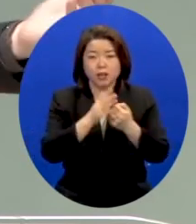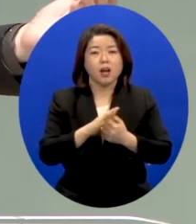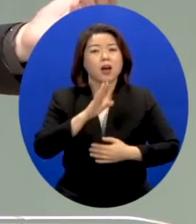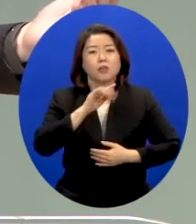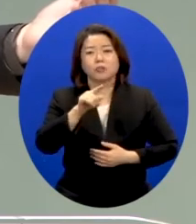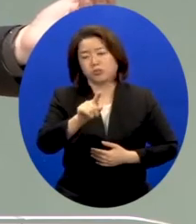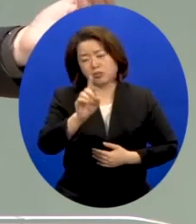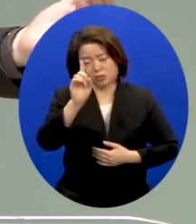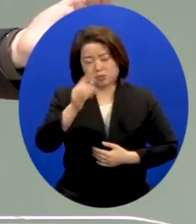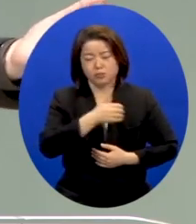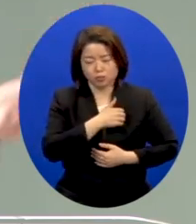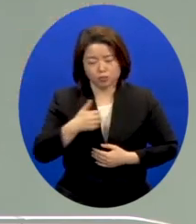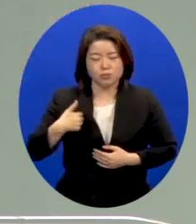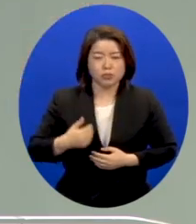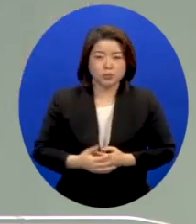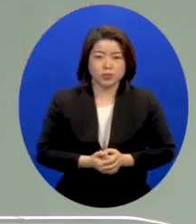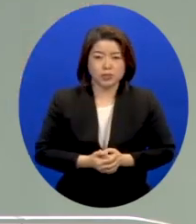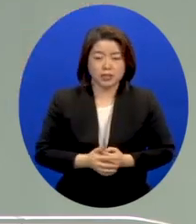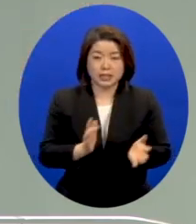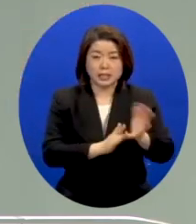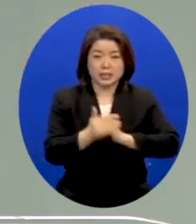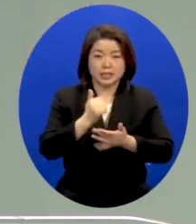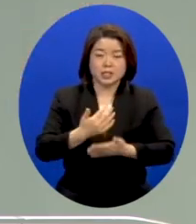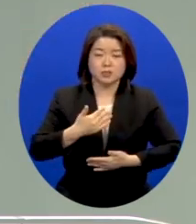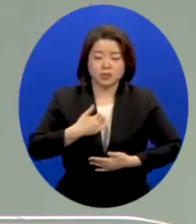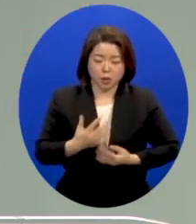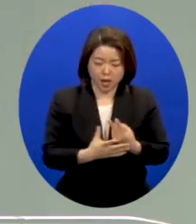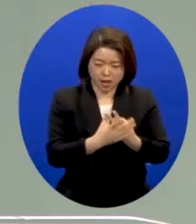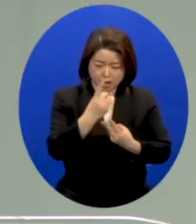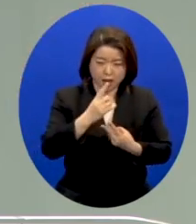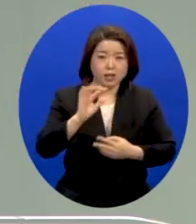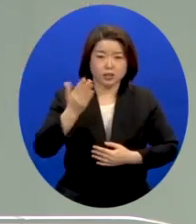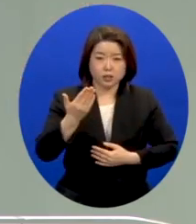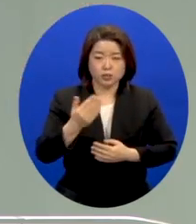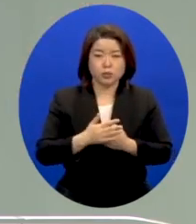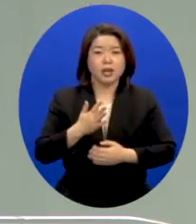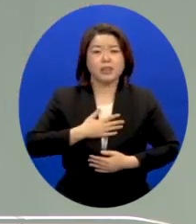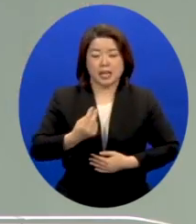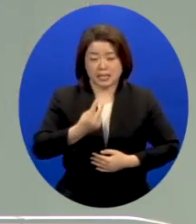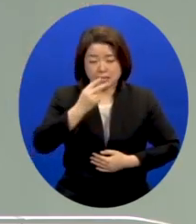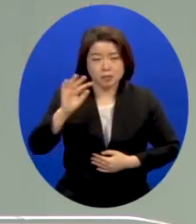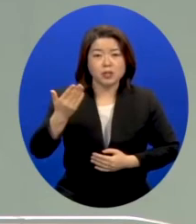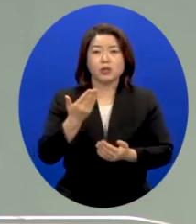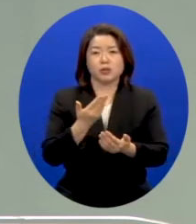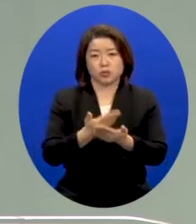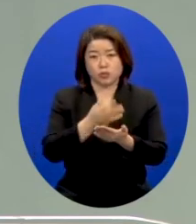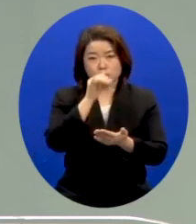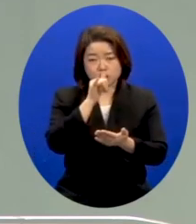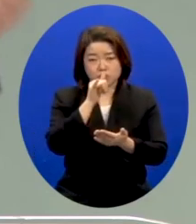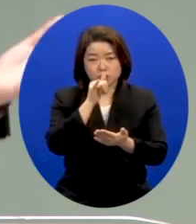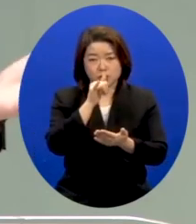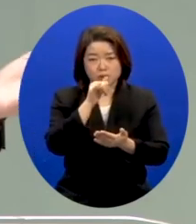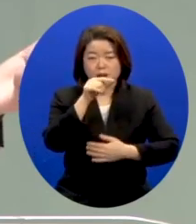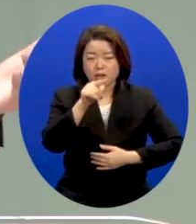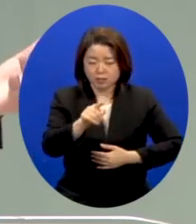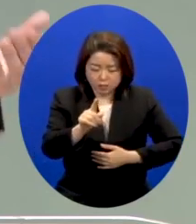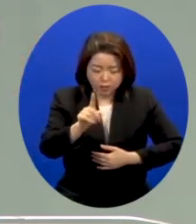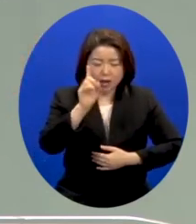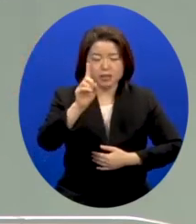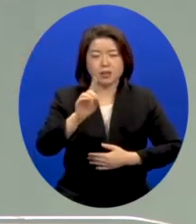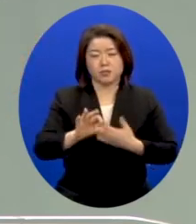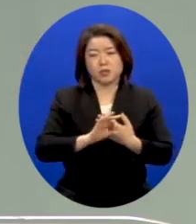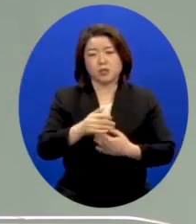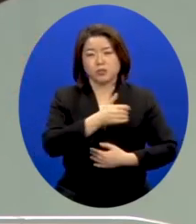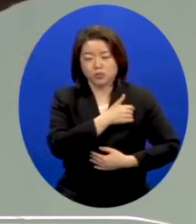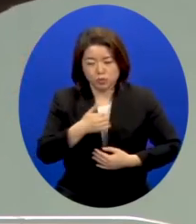그러면 충분 하잖아요 예수님께서 나와 하나가 되어 주시고 내 생명이 되셨습니까 아 그러면 충분하죠